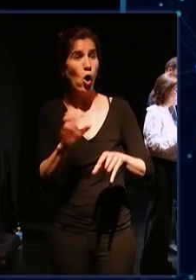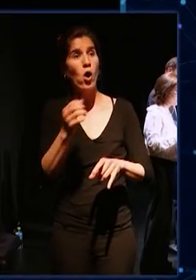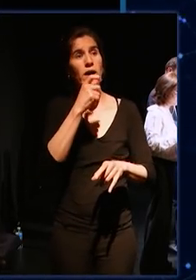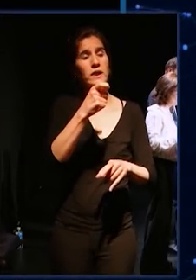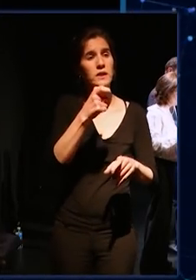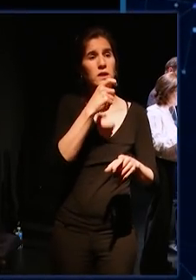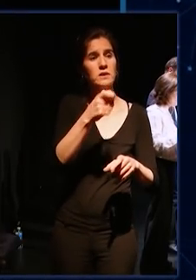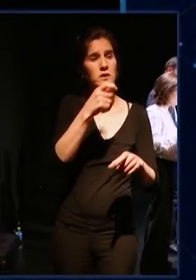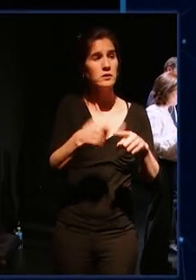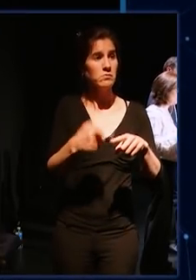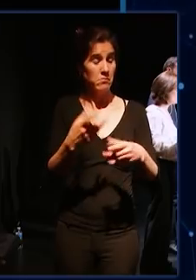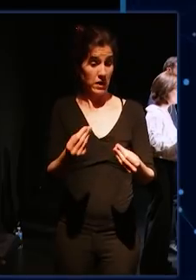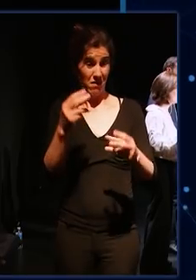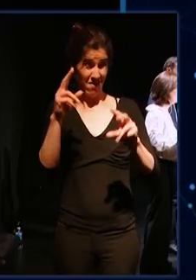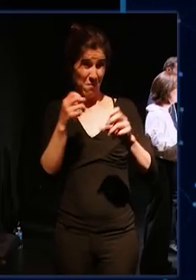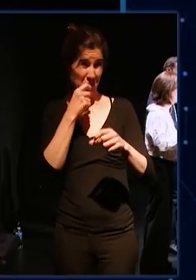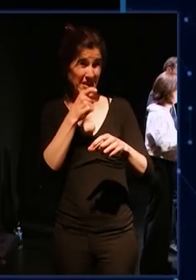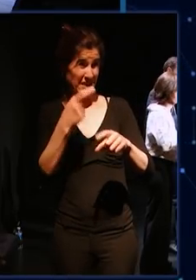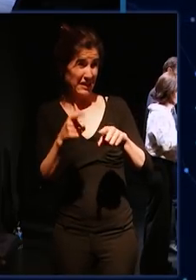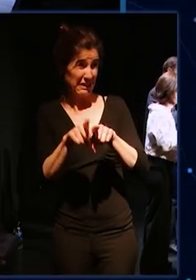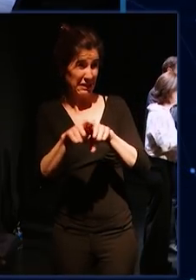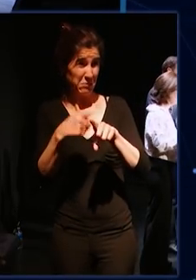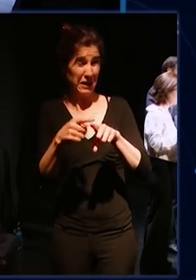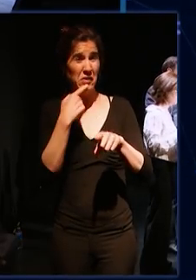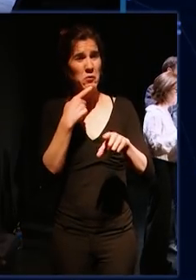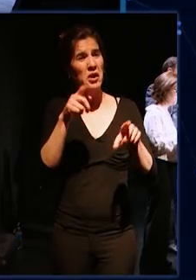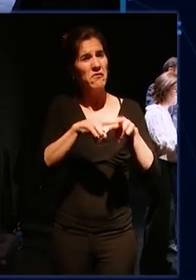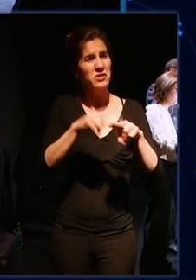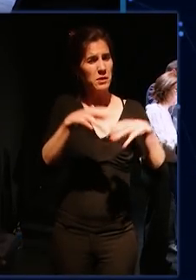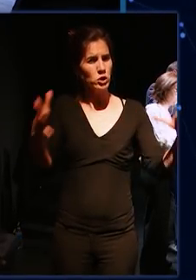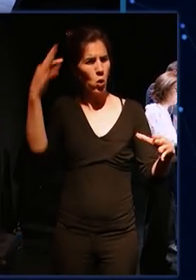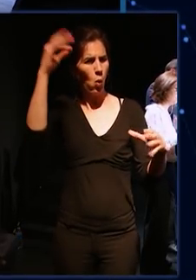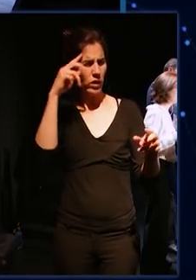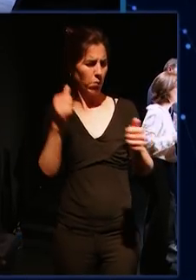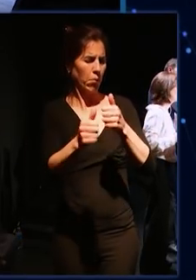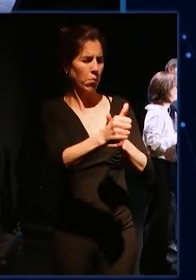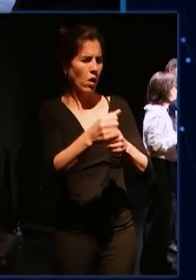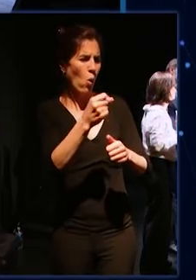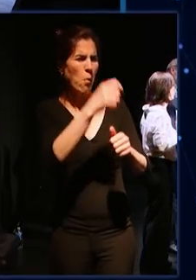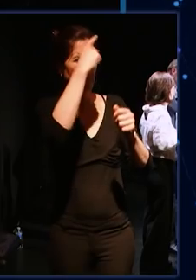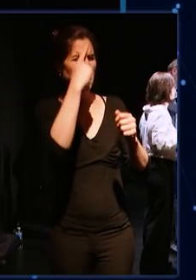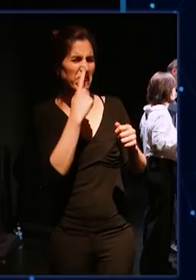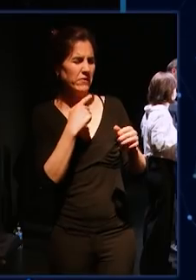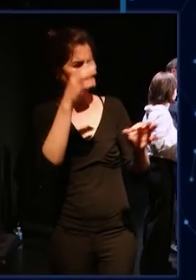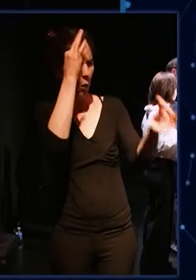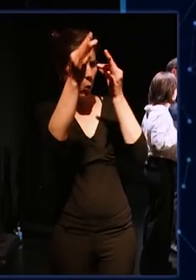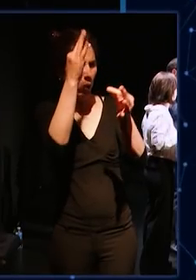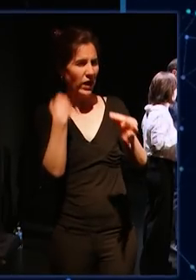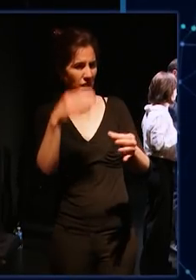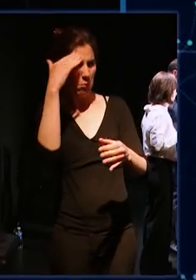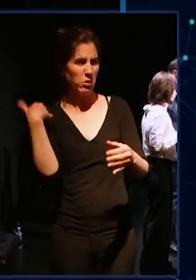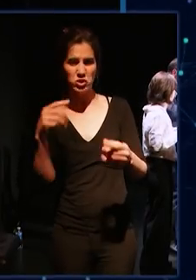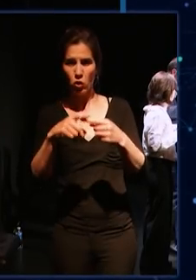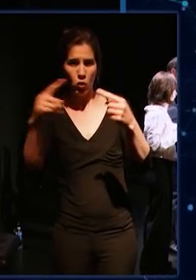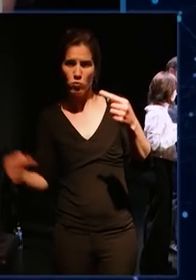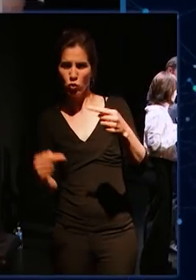major només té en compte un perfil molt concret de la població. Molt bé, doncs per veure qui comença aquest torn de debat, anem